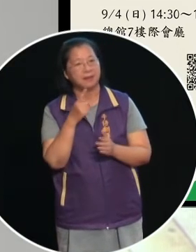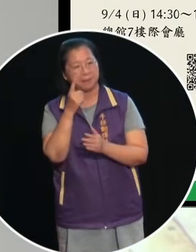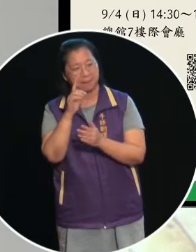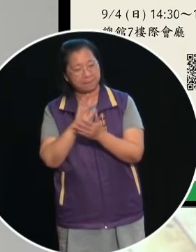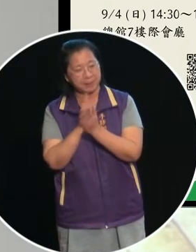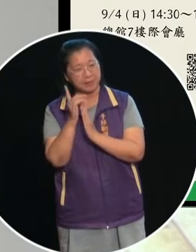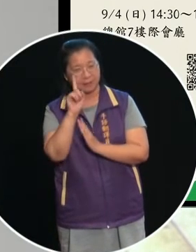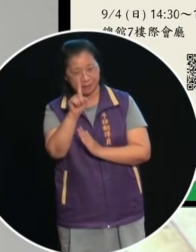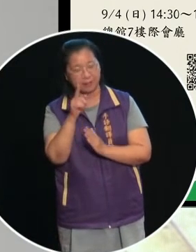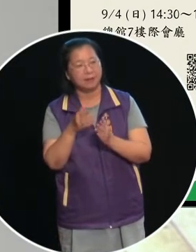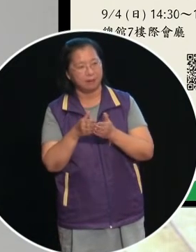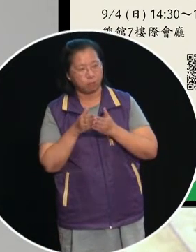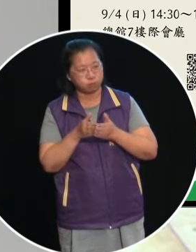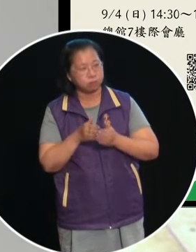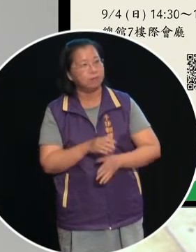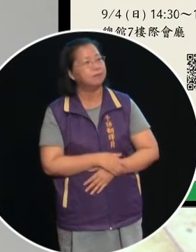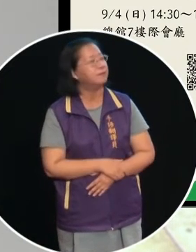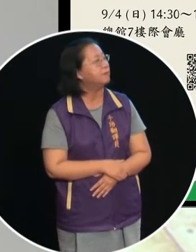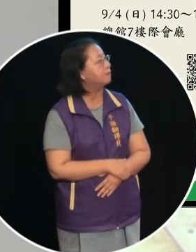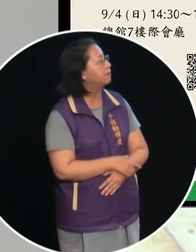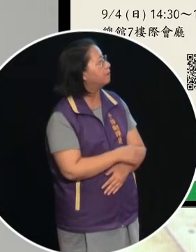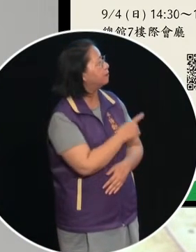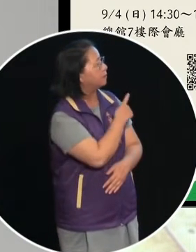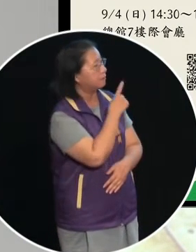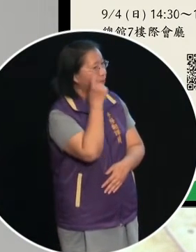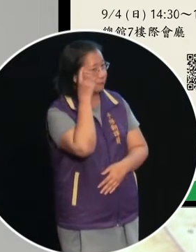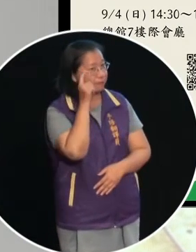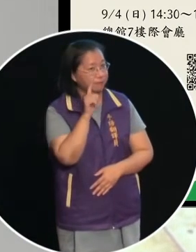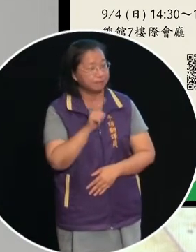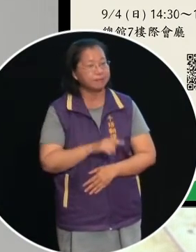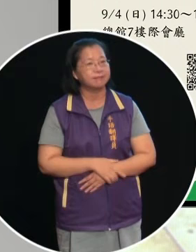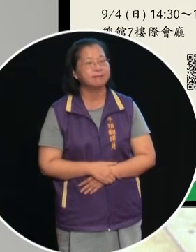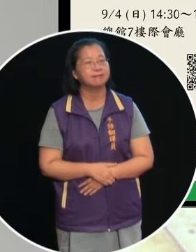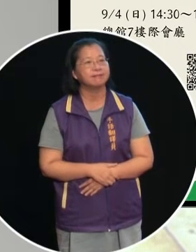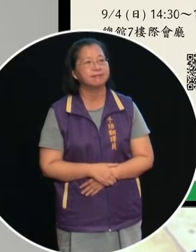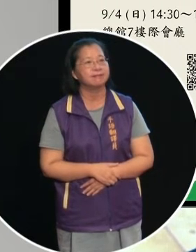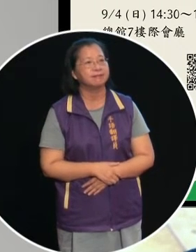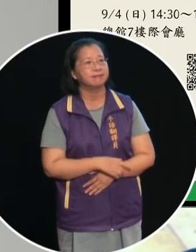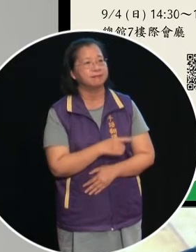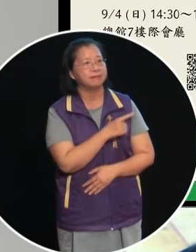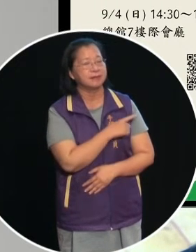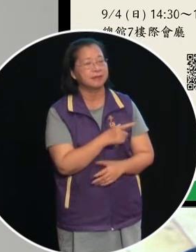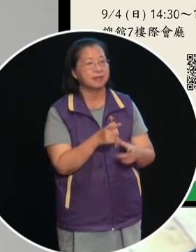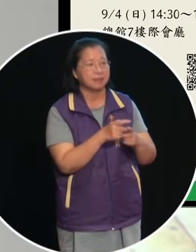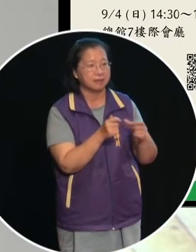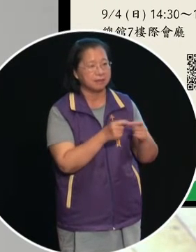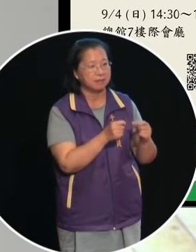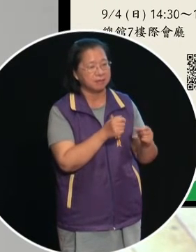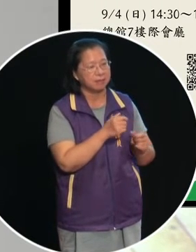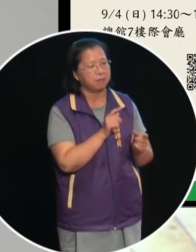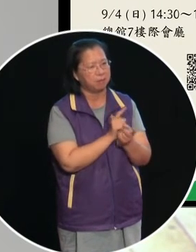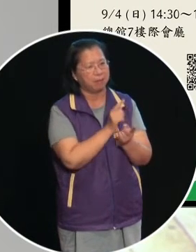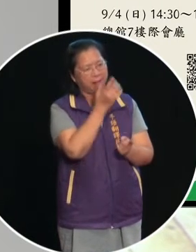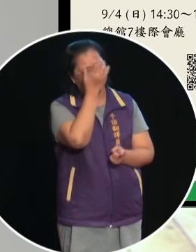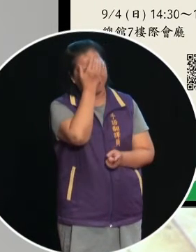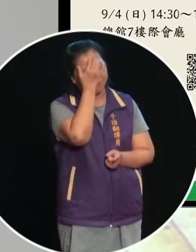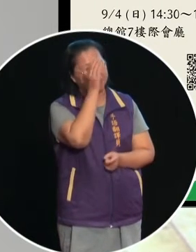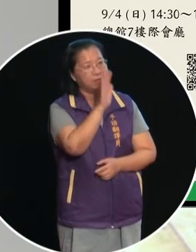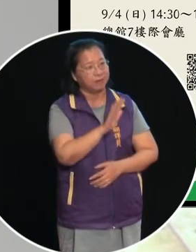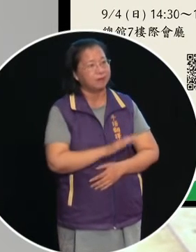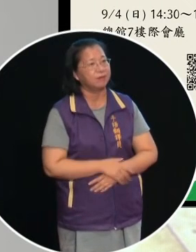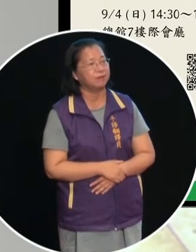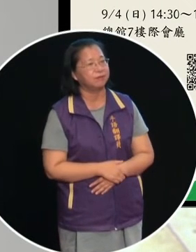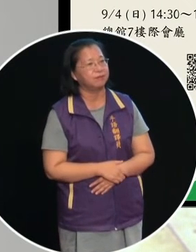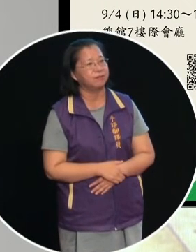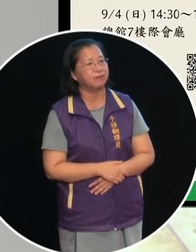这句话用中文讲很简单，如果这句话用日文讲很麻烦。二つの変わら